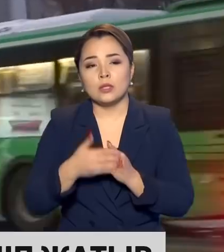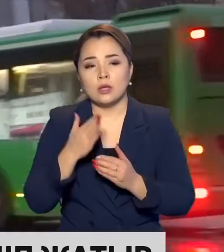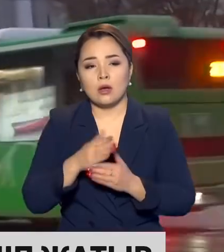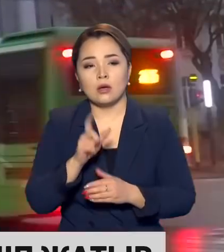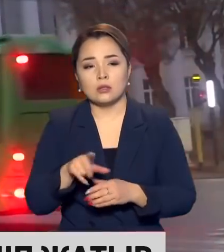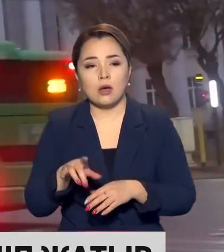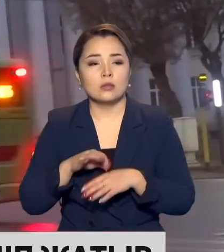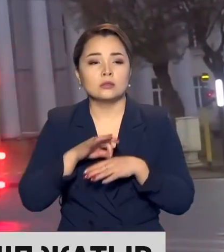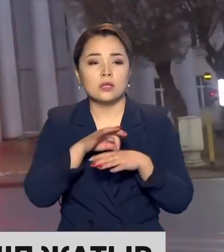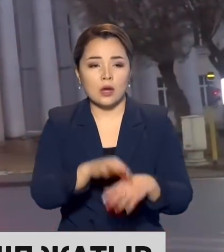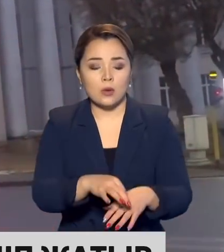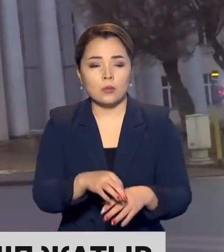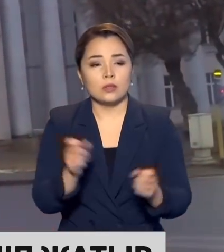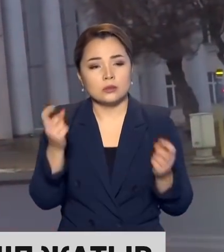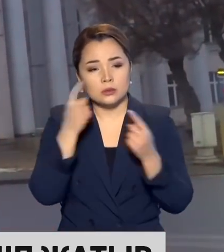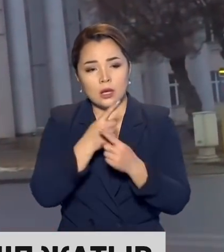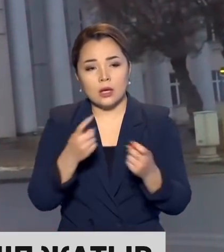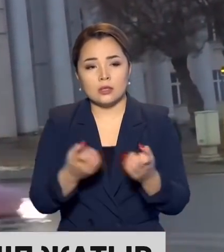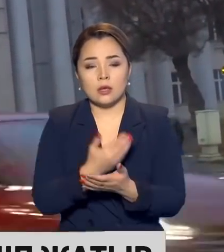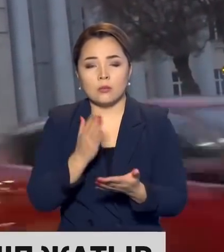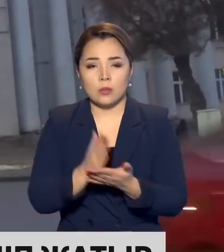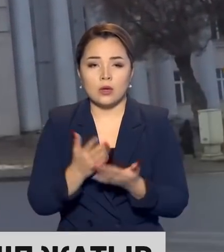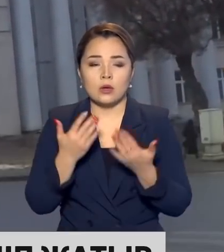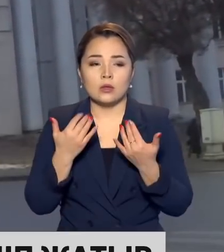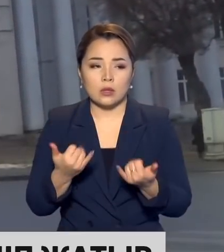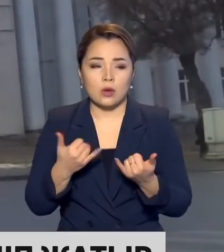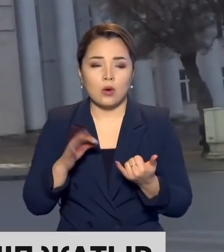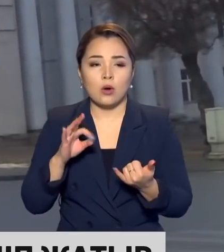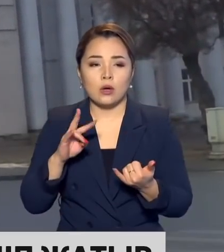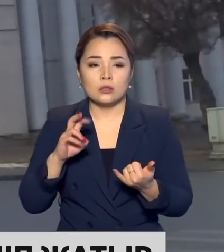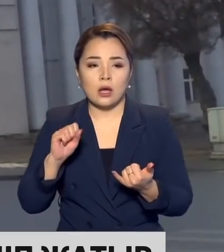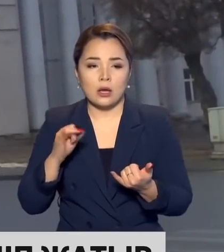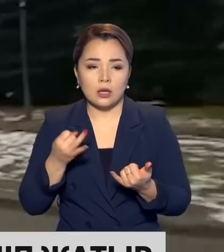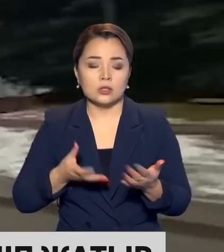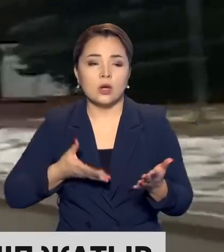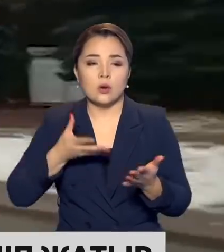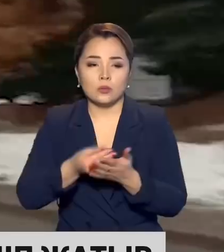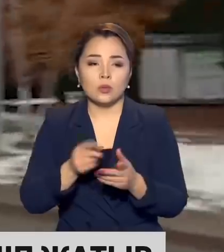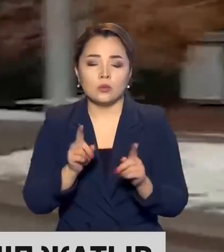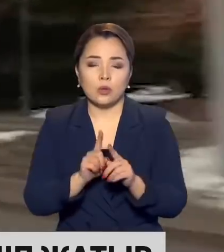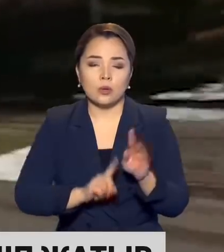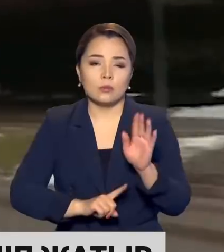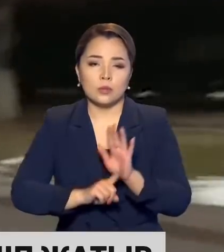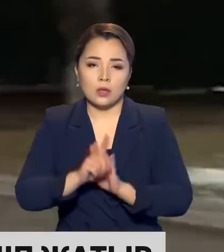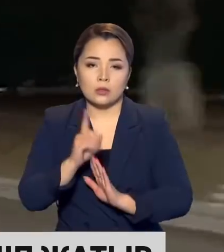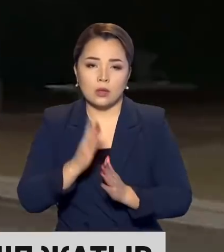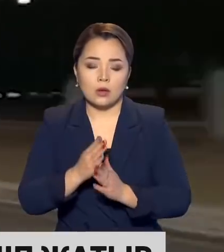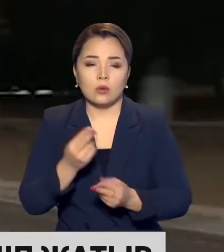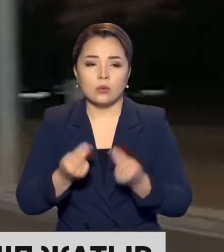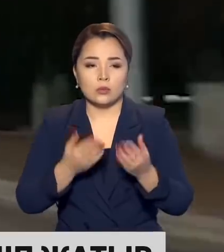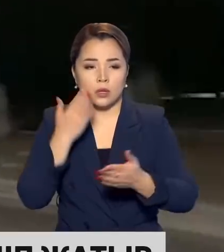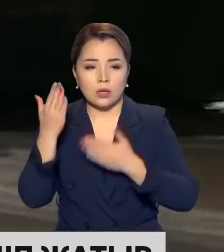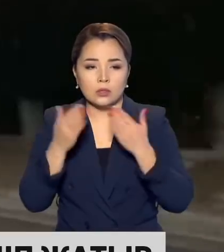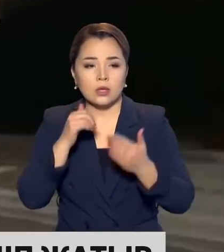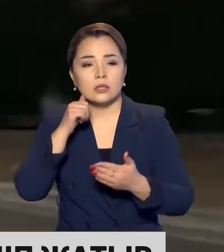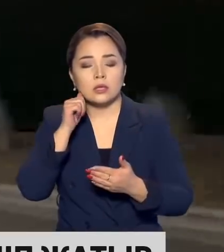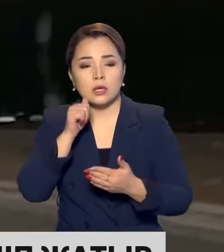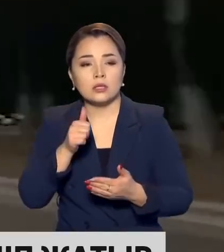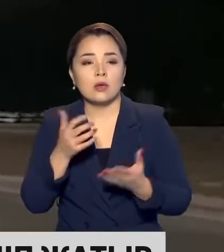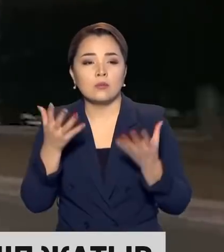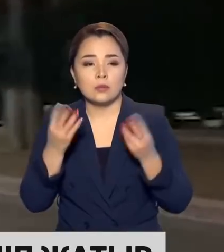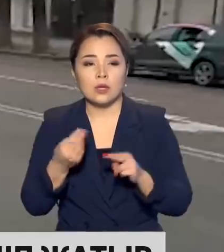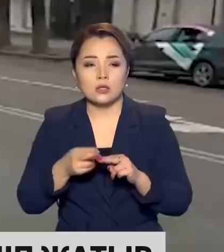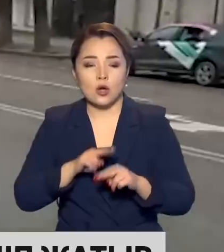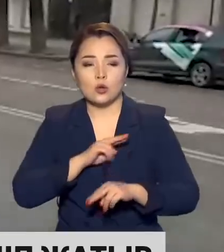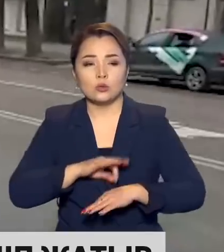жолаушы тасымалданды деген ақпарат берді. Оңай жолақы төлемі іске қосылды. Ал ертеңнен бастап ойынсау орталықтары мен басқа да ірі